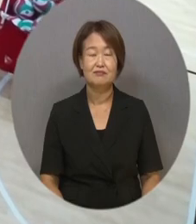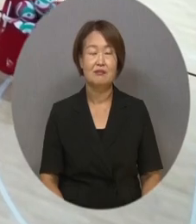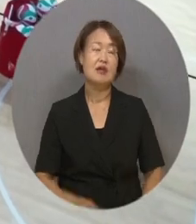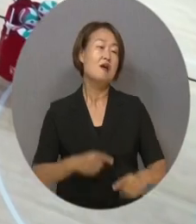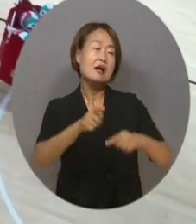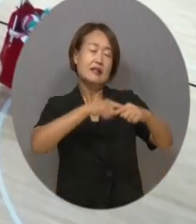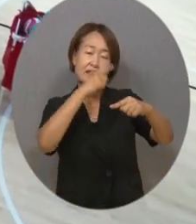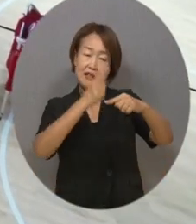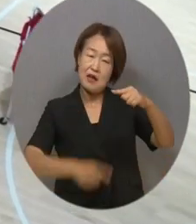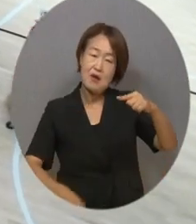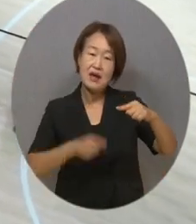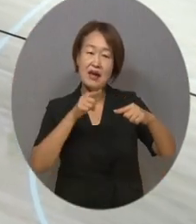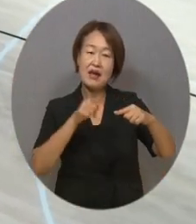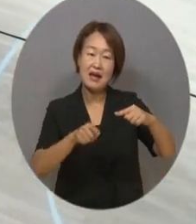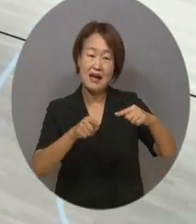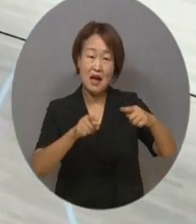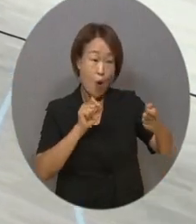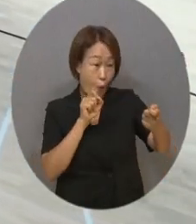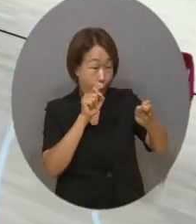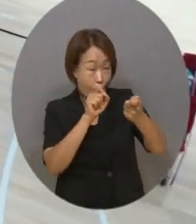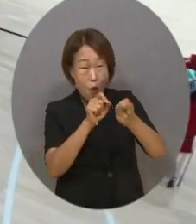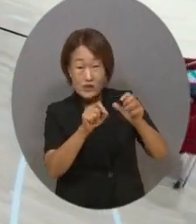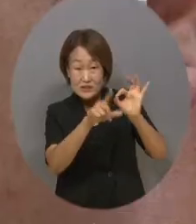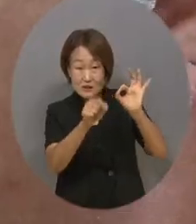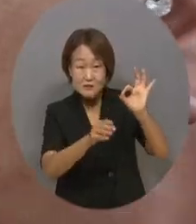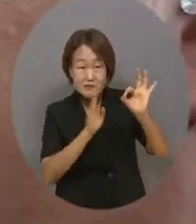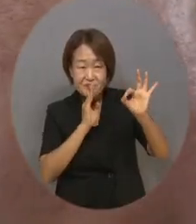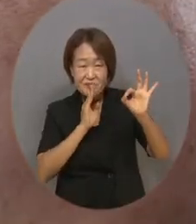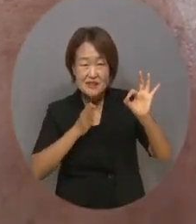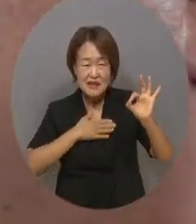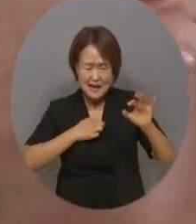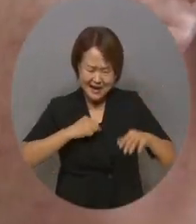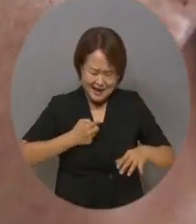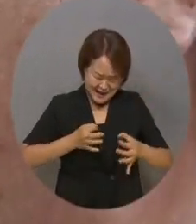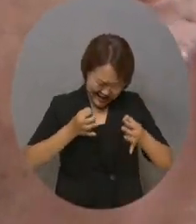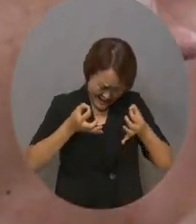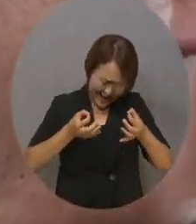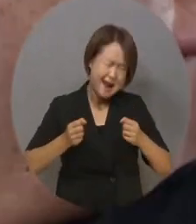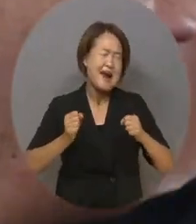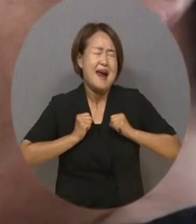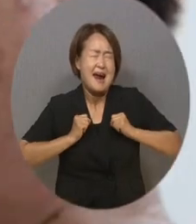대회를 목전에 둔 지금 꿈의 무대를 향해 자신과의 투혼을 벌이고 있는 우리